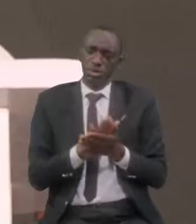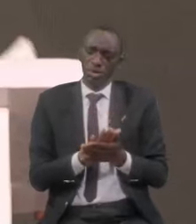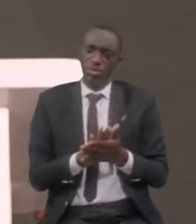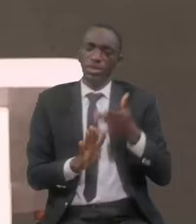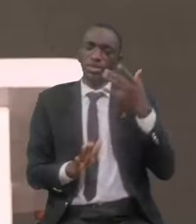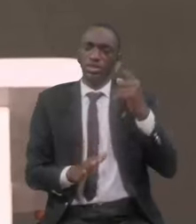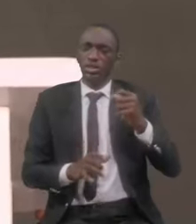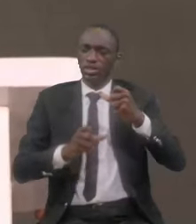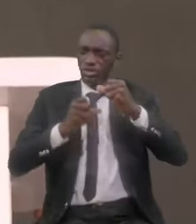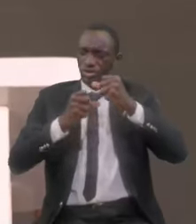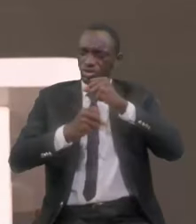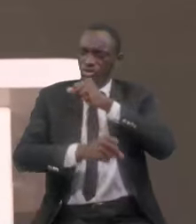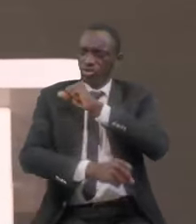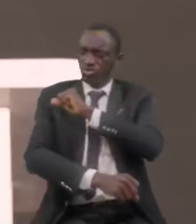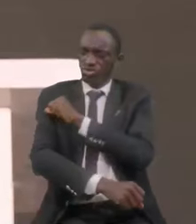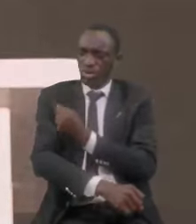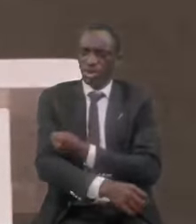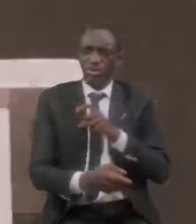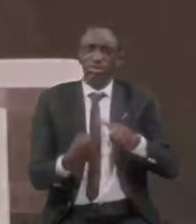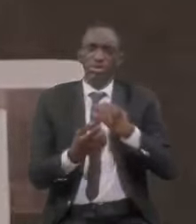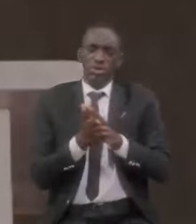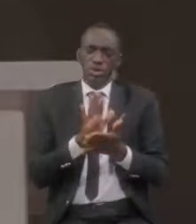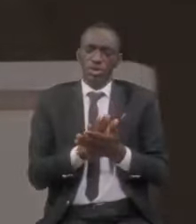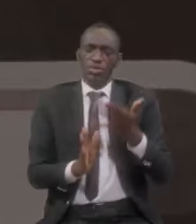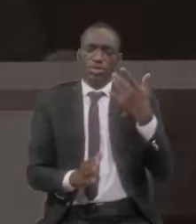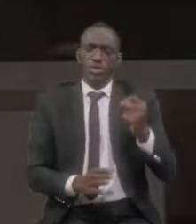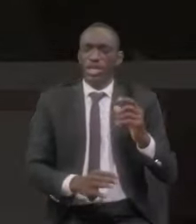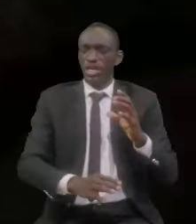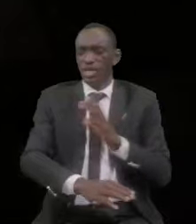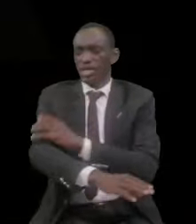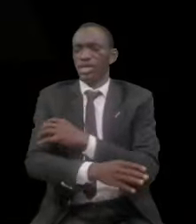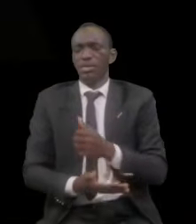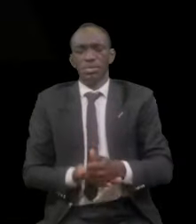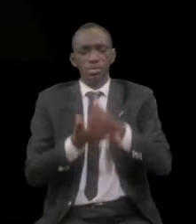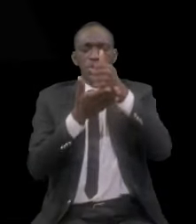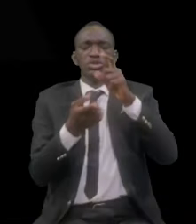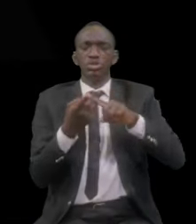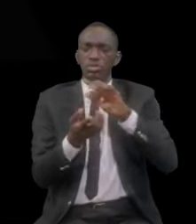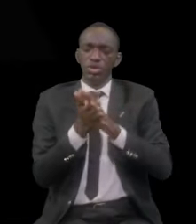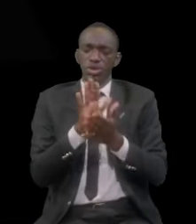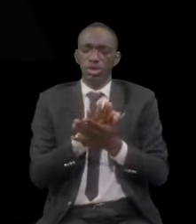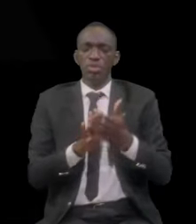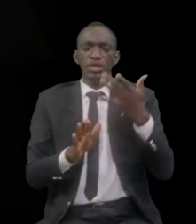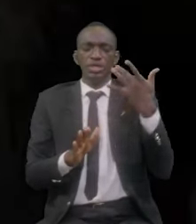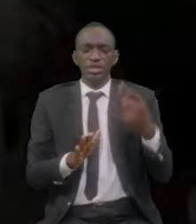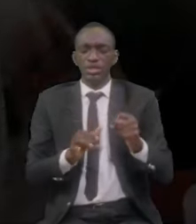pour devenir, la capacité pour devenir, la fermeté pour devenir,